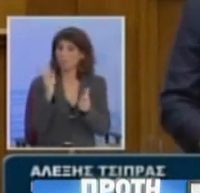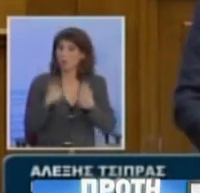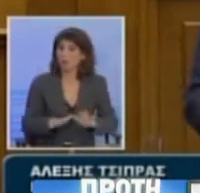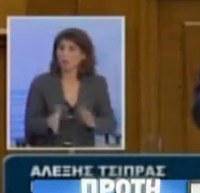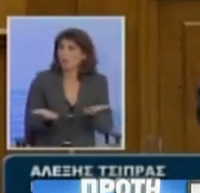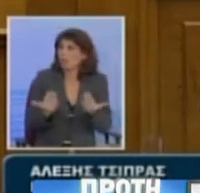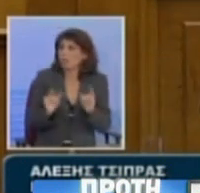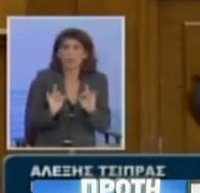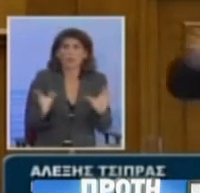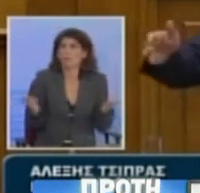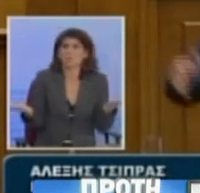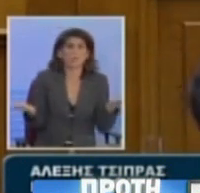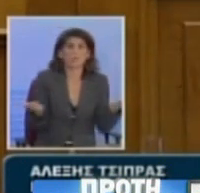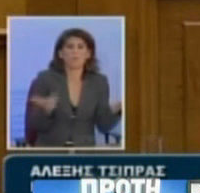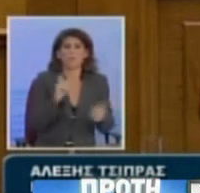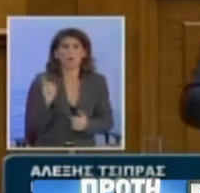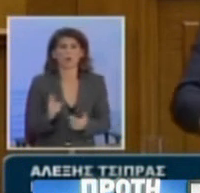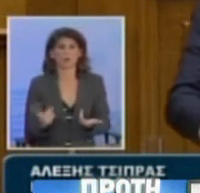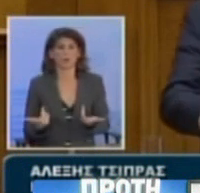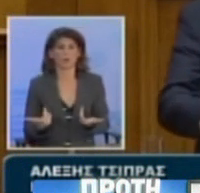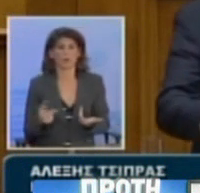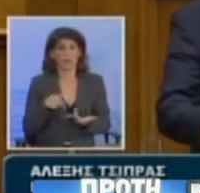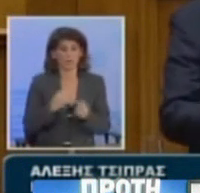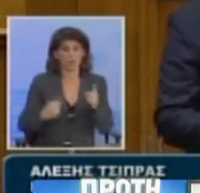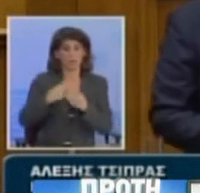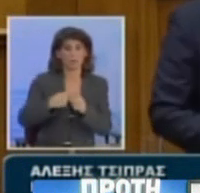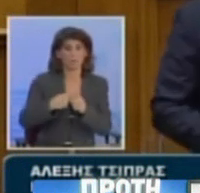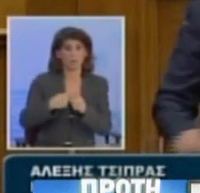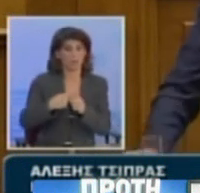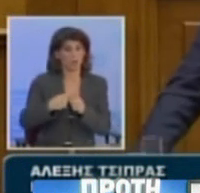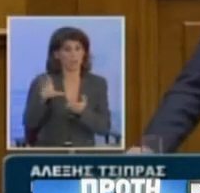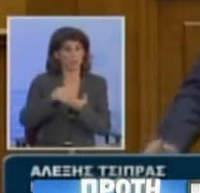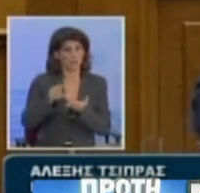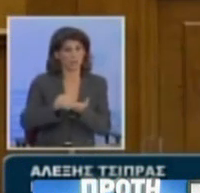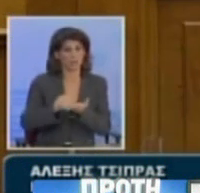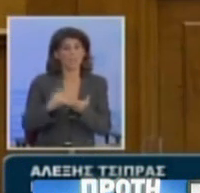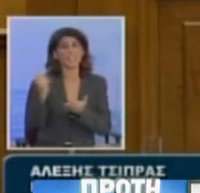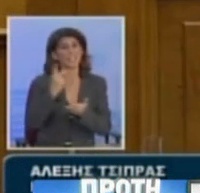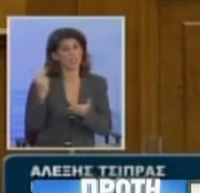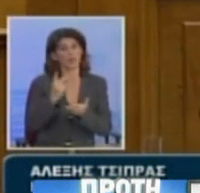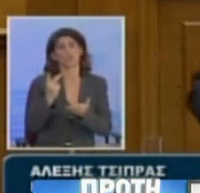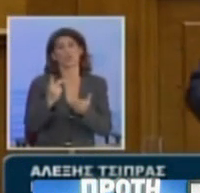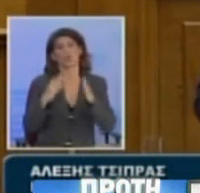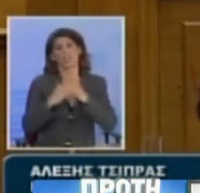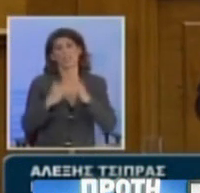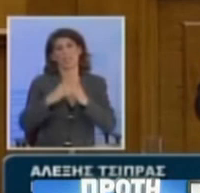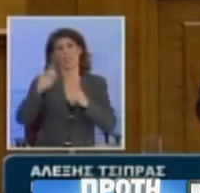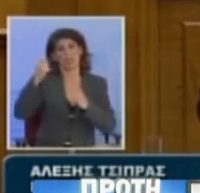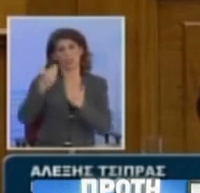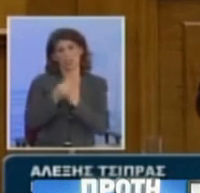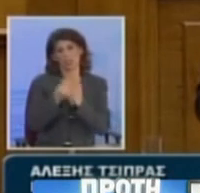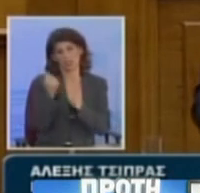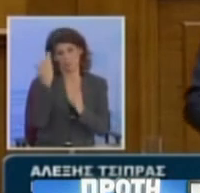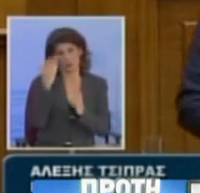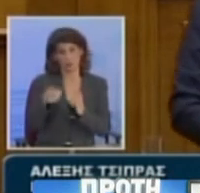έχουν στον ήλιο μοίρα. Η επιπλέον κατανάλωση θα τιμολογείται με το κοινωνικό οικιακό τιμολόγιο. Ενώ αντίστοιχη